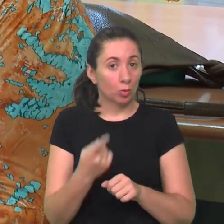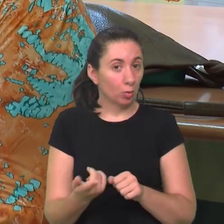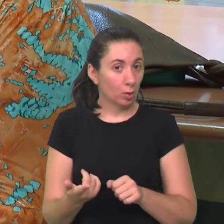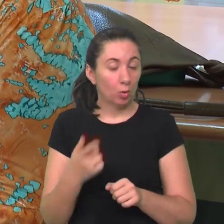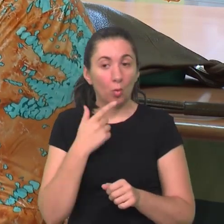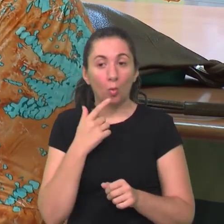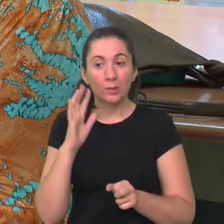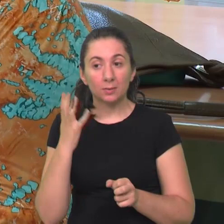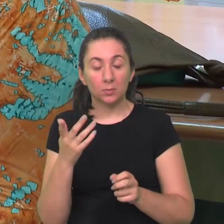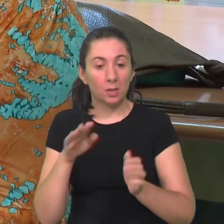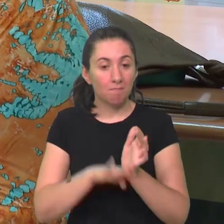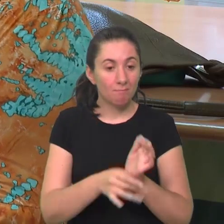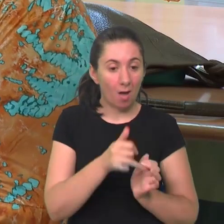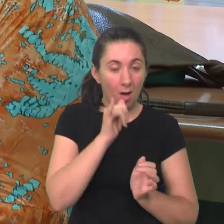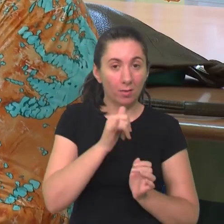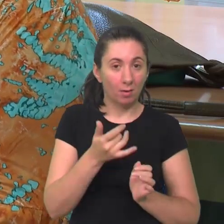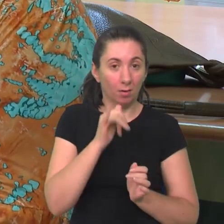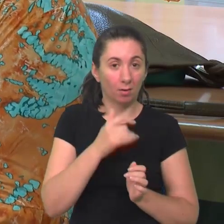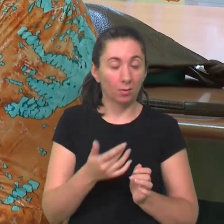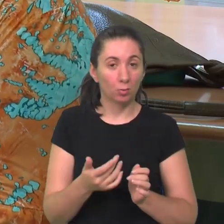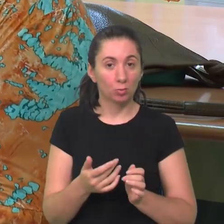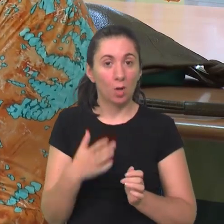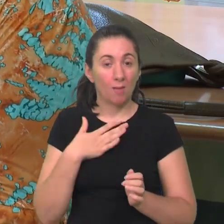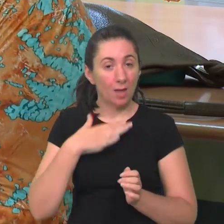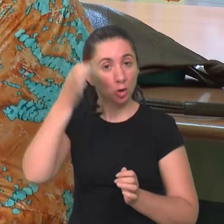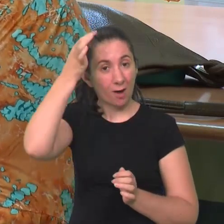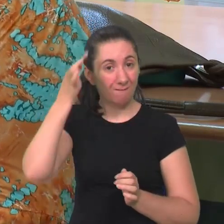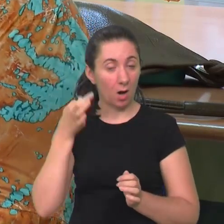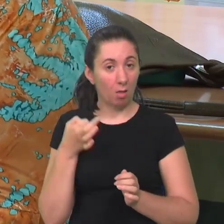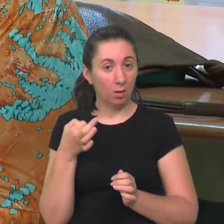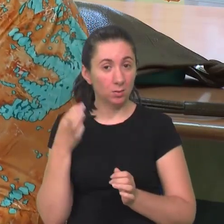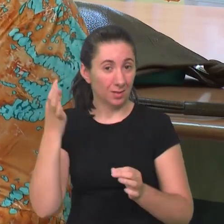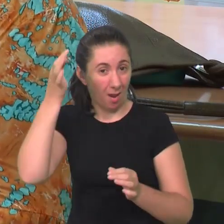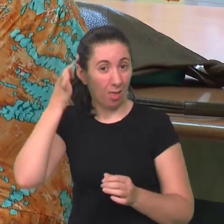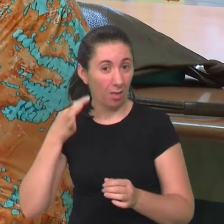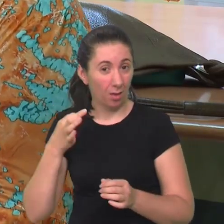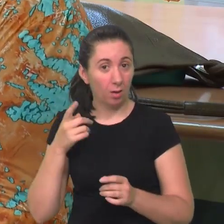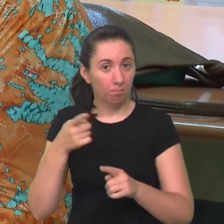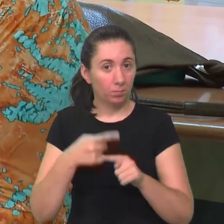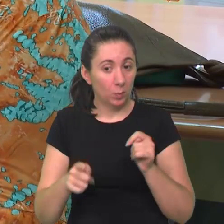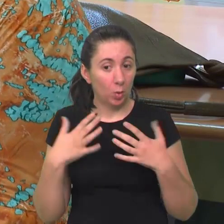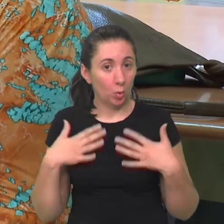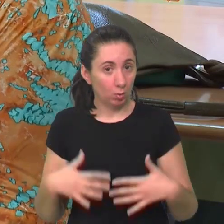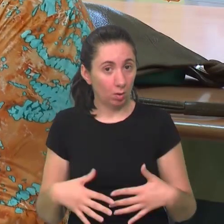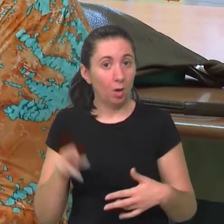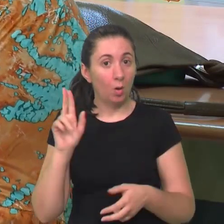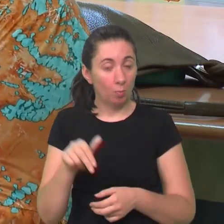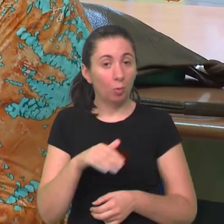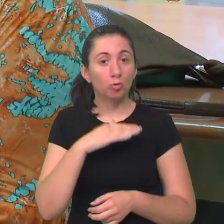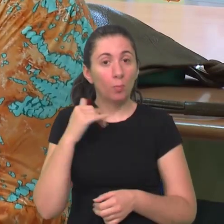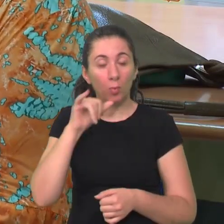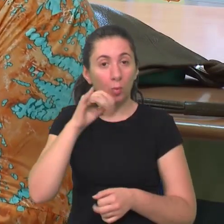ali las je, naša vlas je zapravo dio tijela koji može upiti